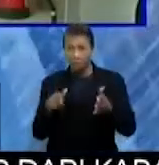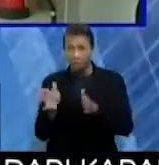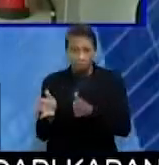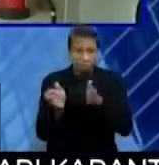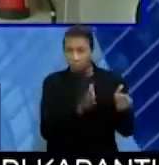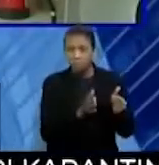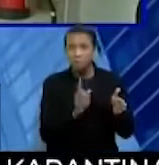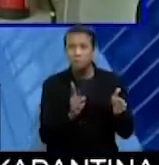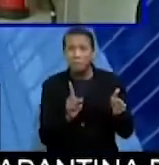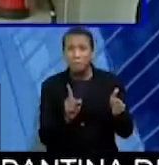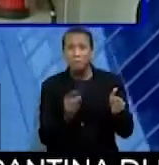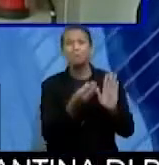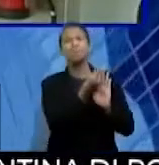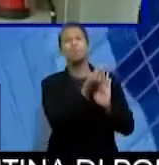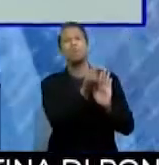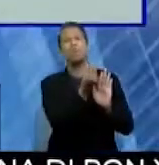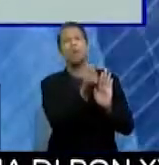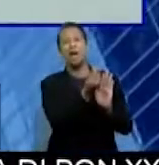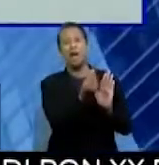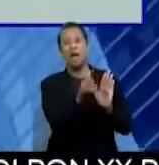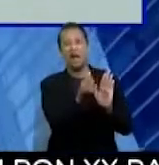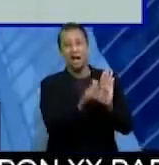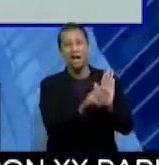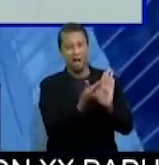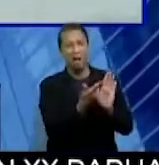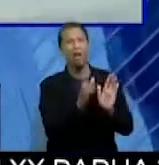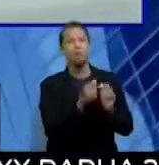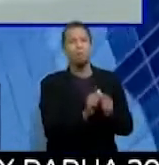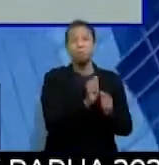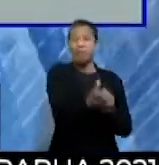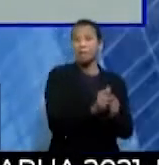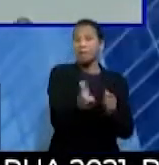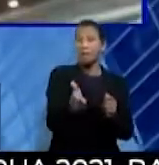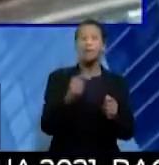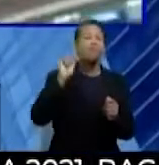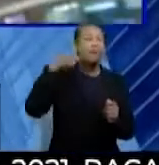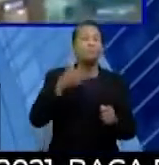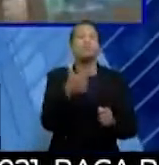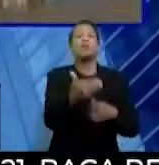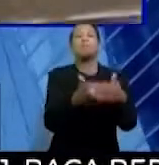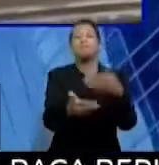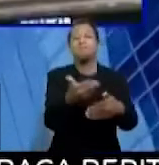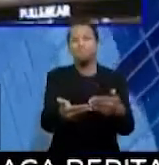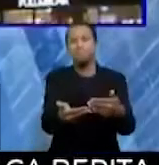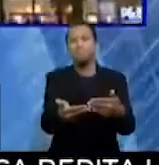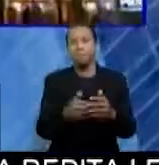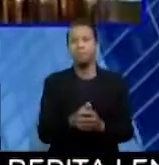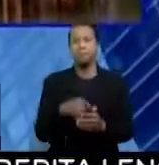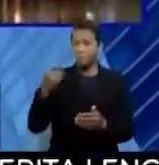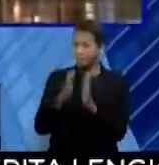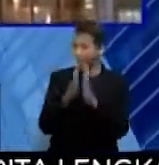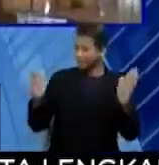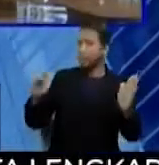produksi film-film selanjutnya. Nah, di sini kita juga selain film panjang, kita membantu pendanaan untuk produksi